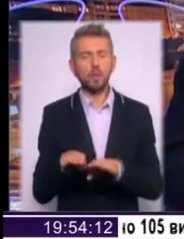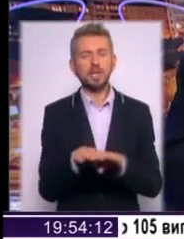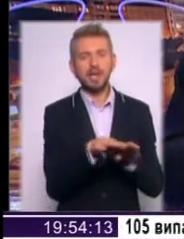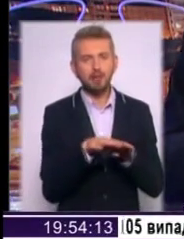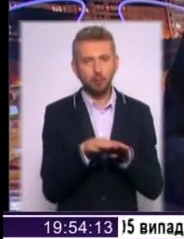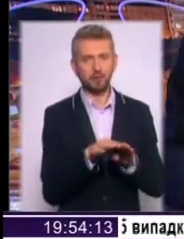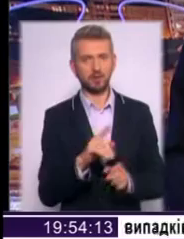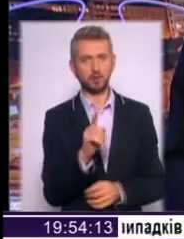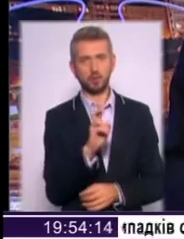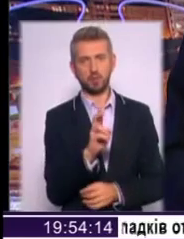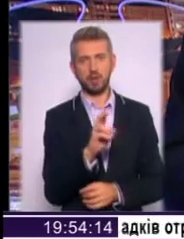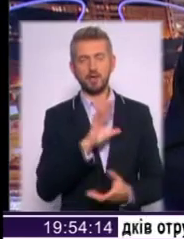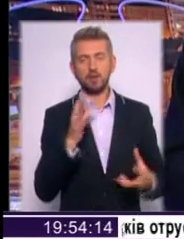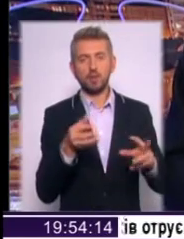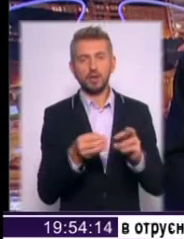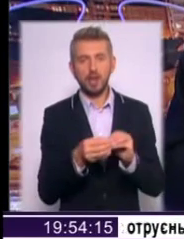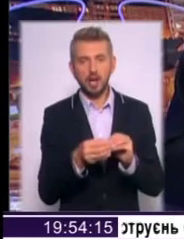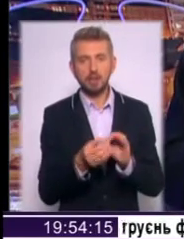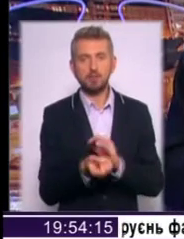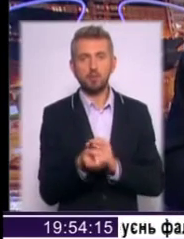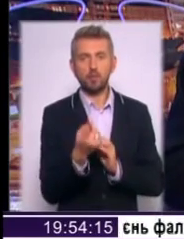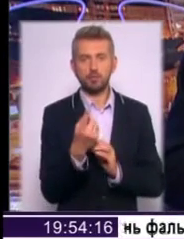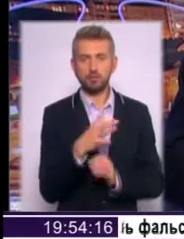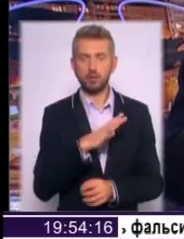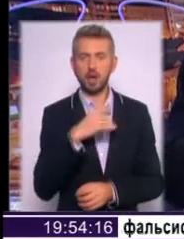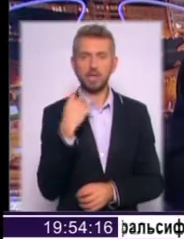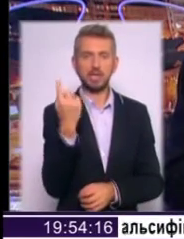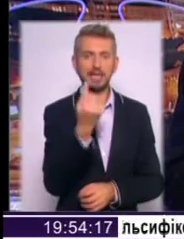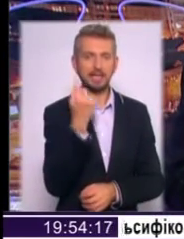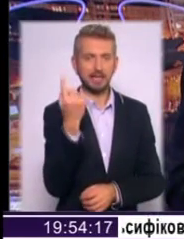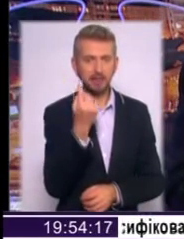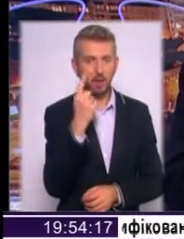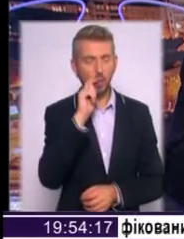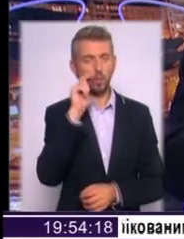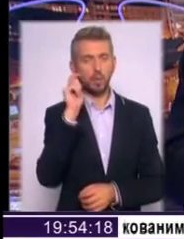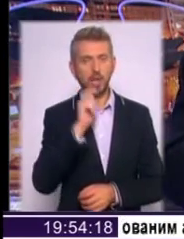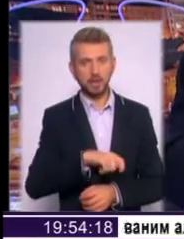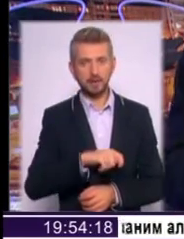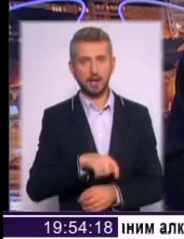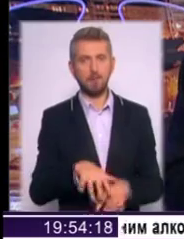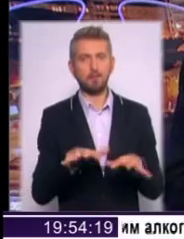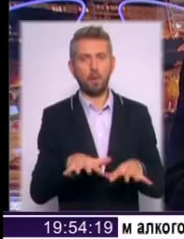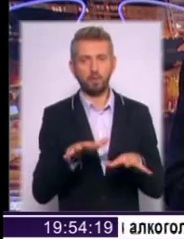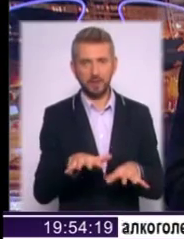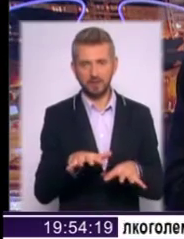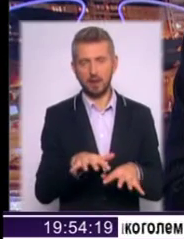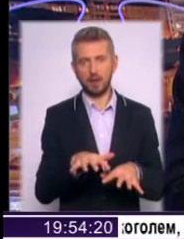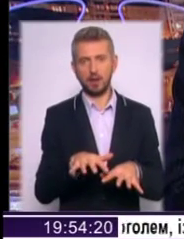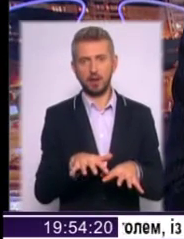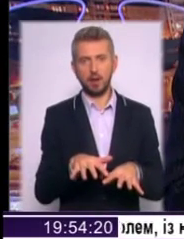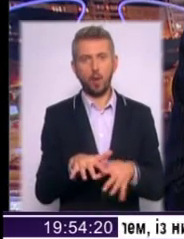щоб в результаті постала єдина українська помісна соборна церква. Так,